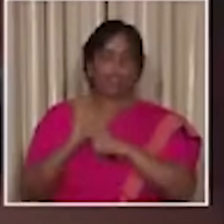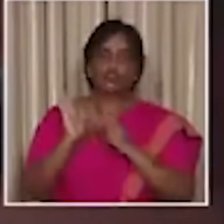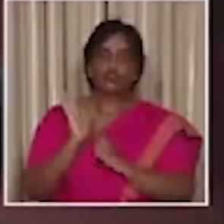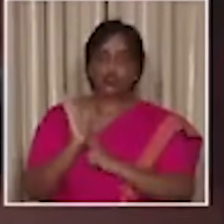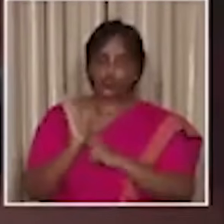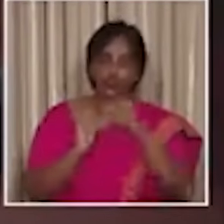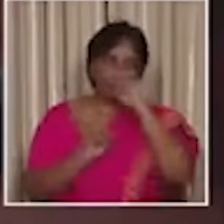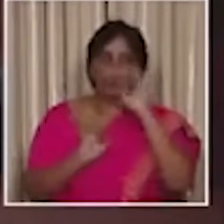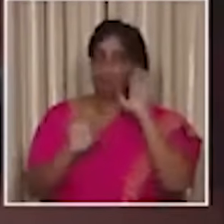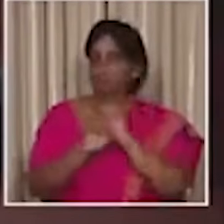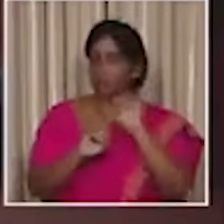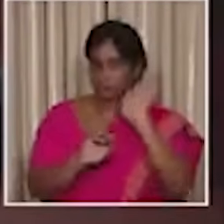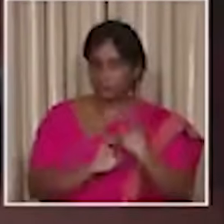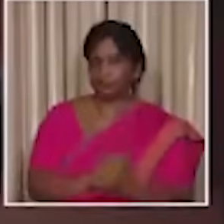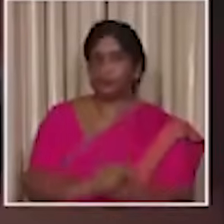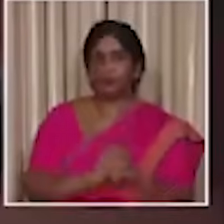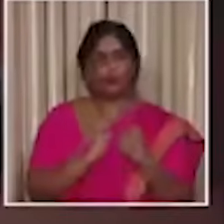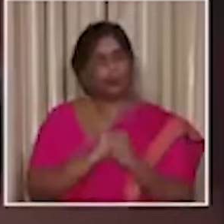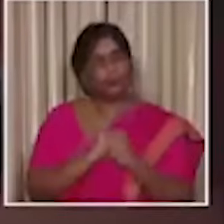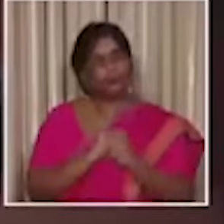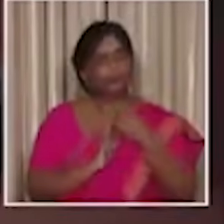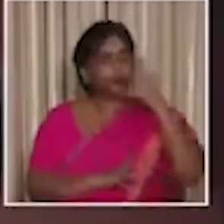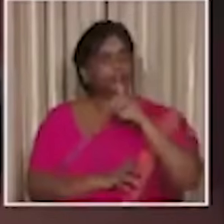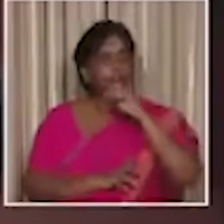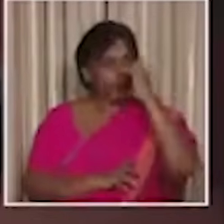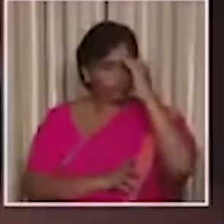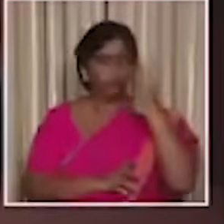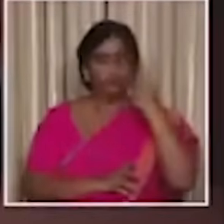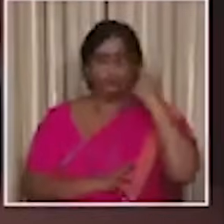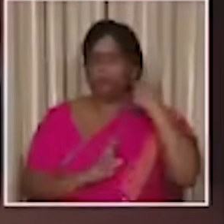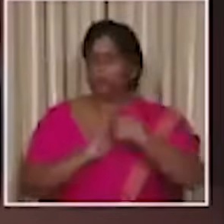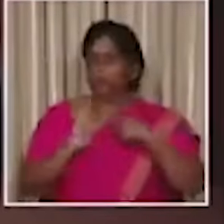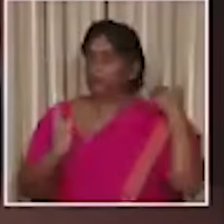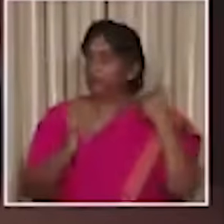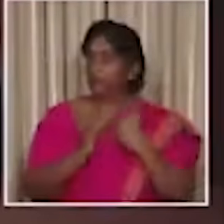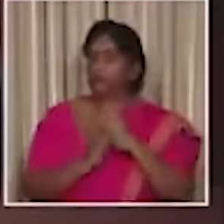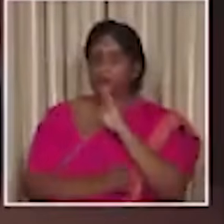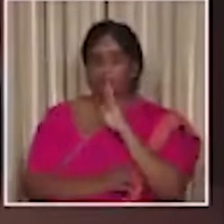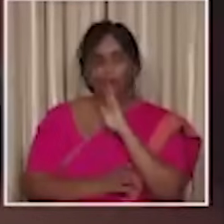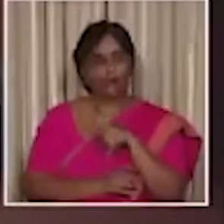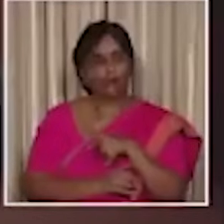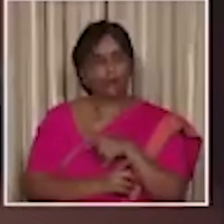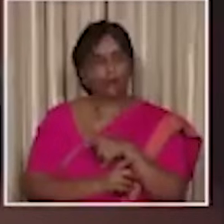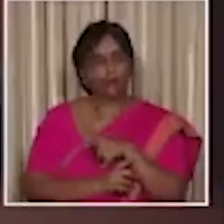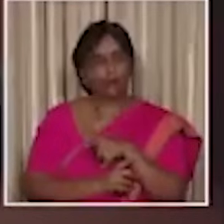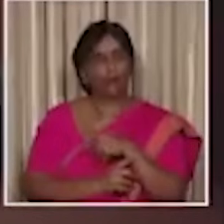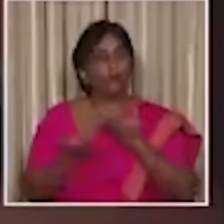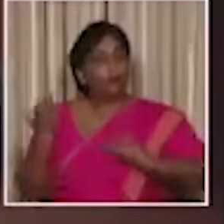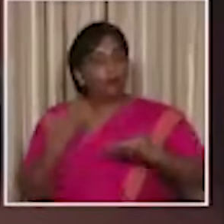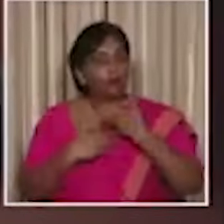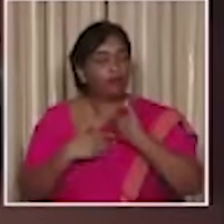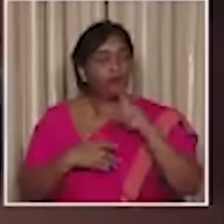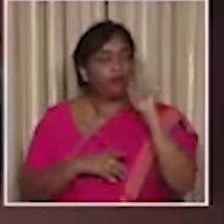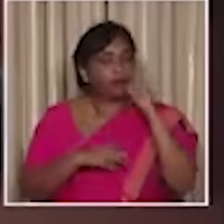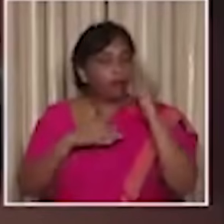ප්‍රකාශයට පත් කර ලැබුවා. ගරු කතාන නියෝජ්‍ය කතාන මා හිතනවා ලංකා ඉතිහාසයේ ඉතාමත් අපි කවුරුත් අධ්‍යයනය කළ